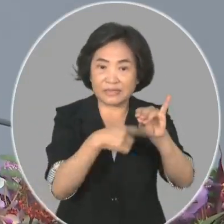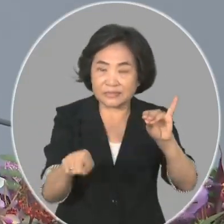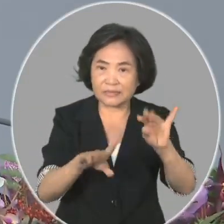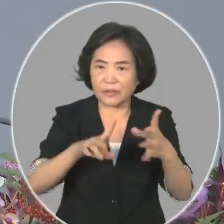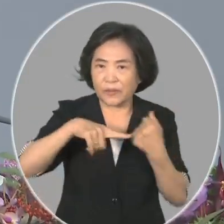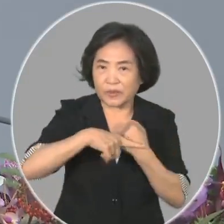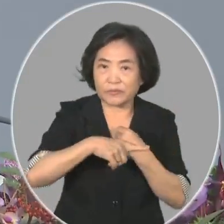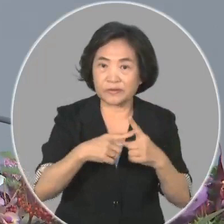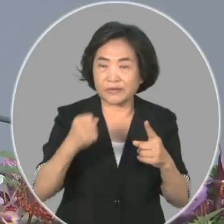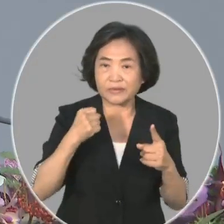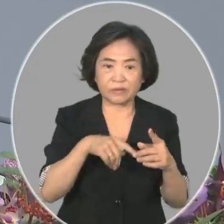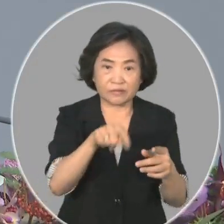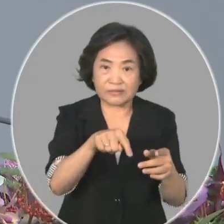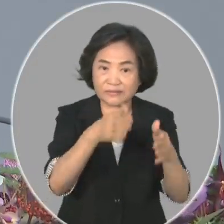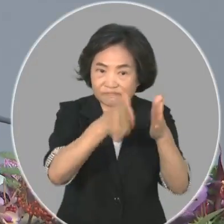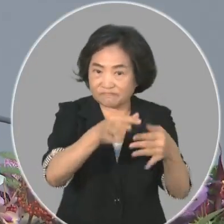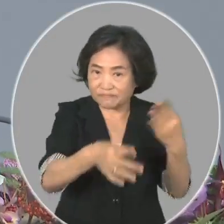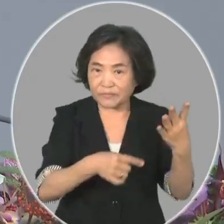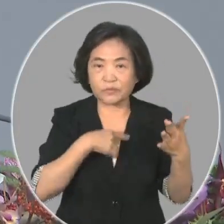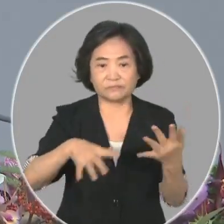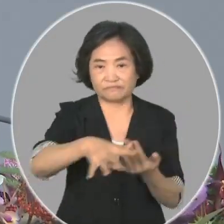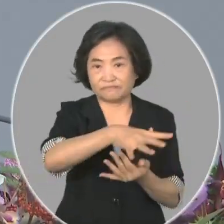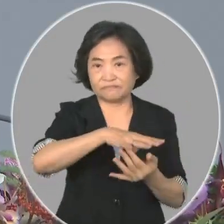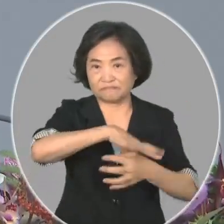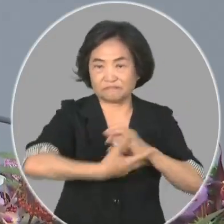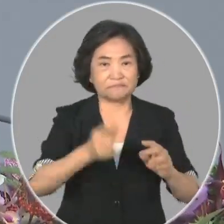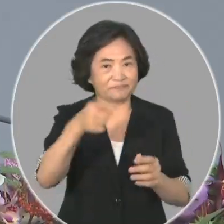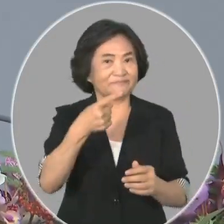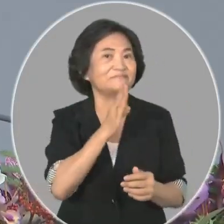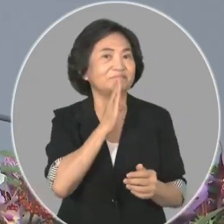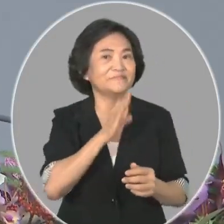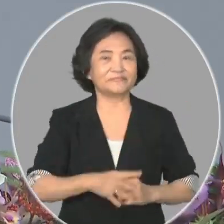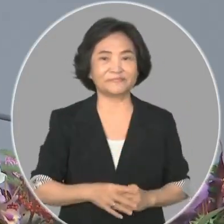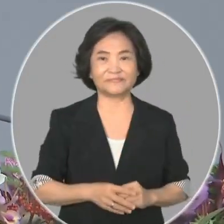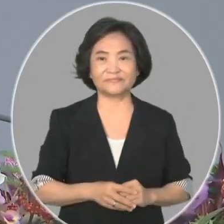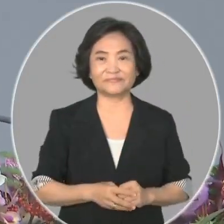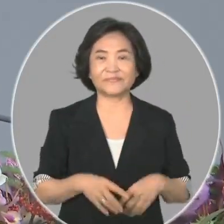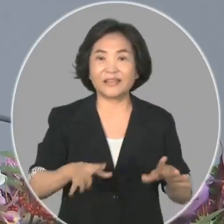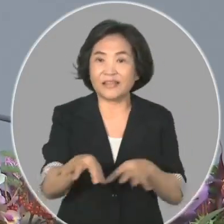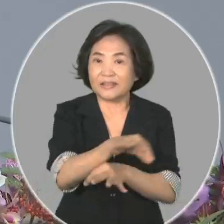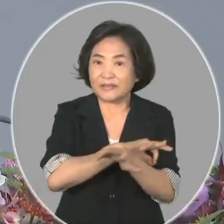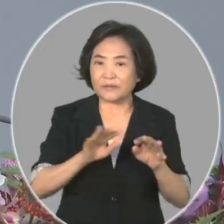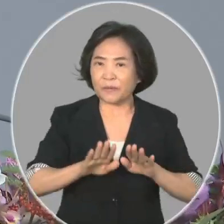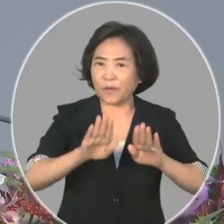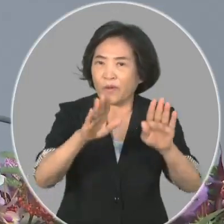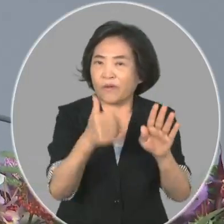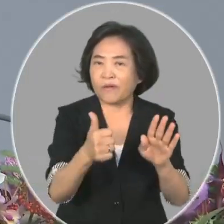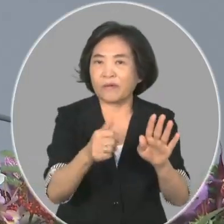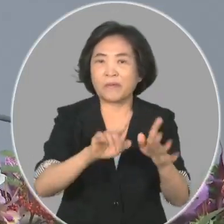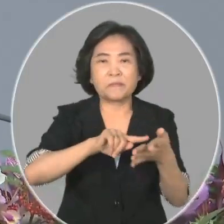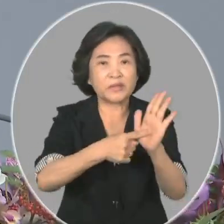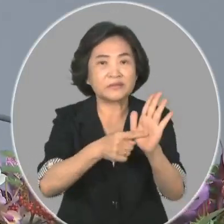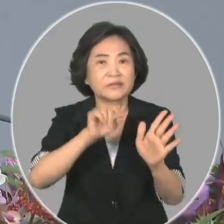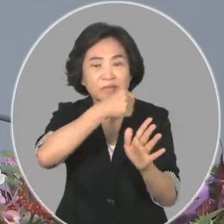人力这项指标，我们是世界第1。经济发展的成果也反映在